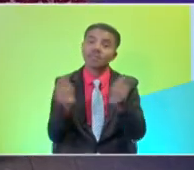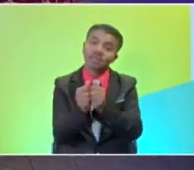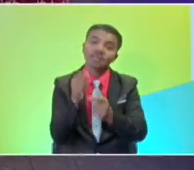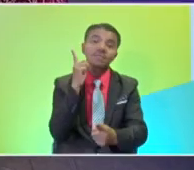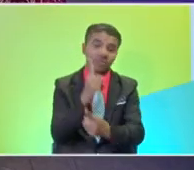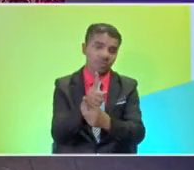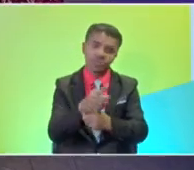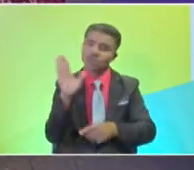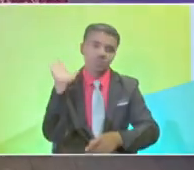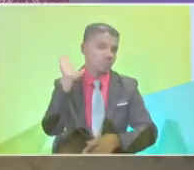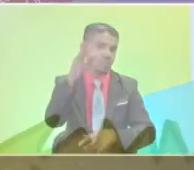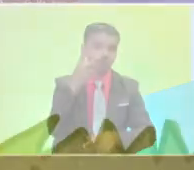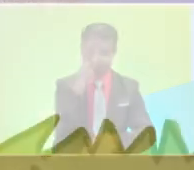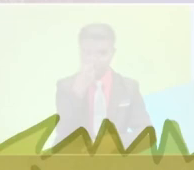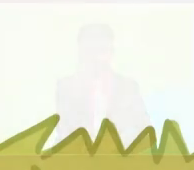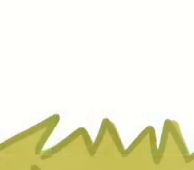kita